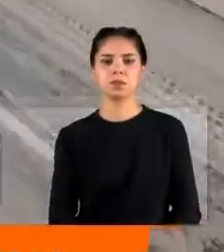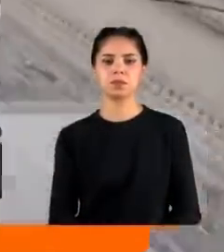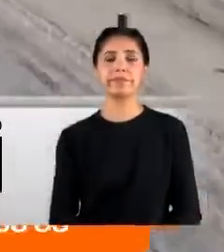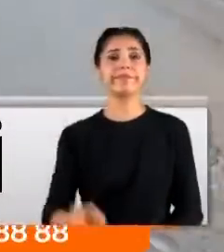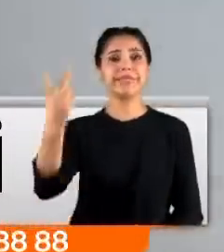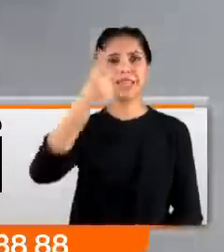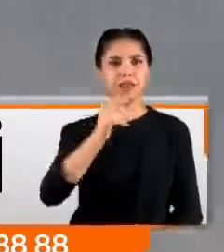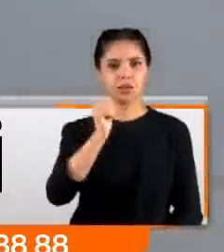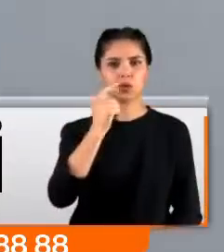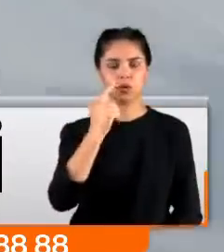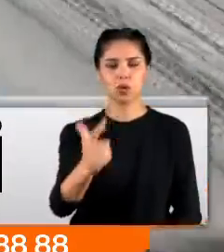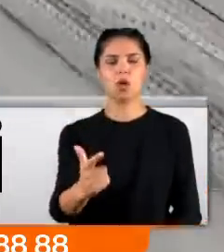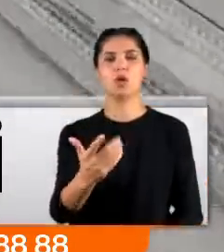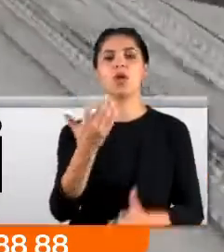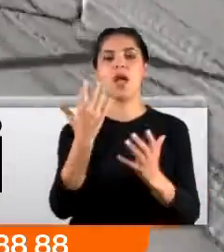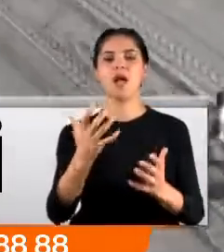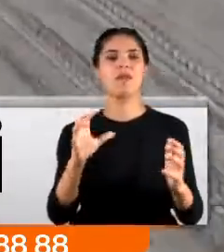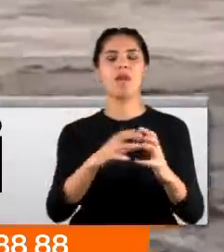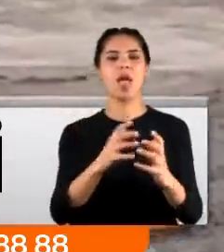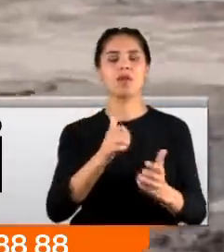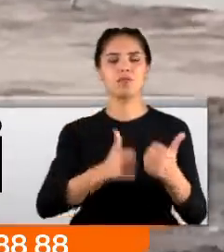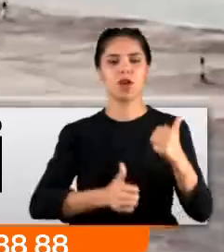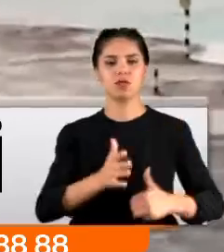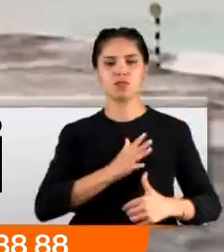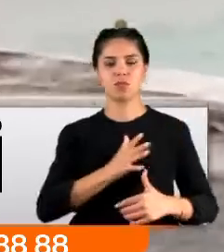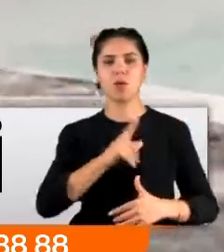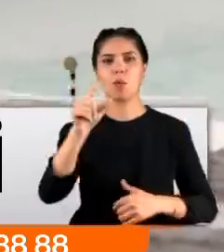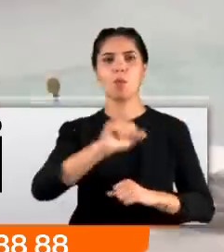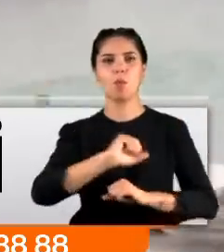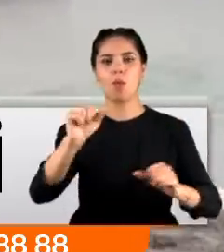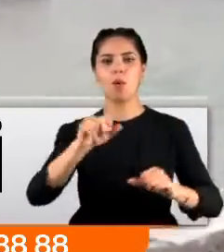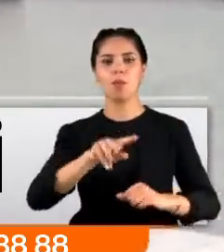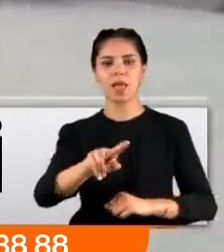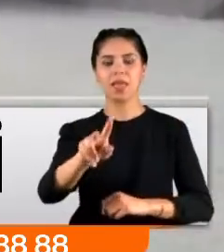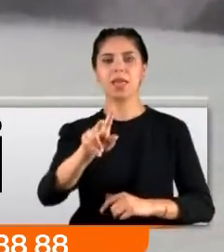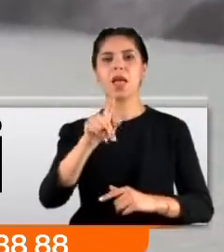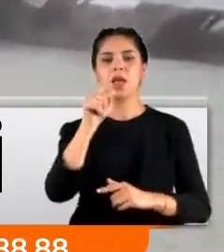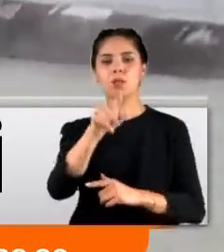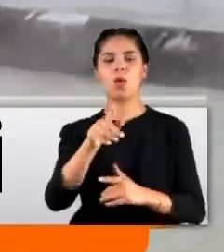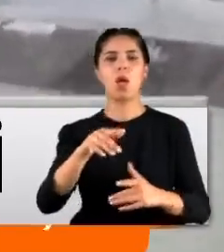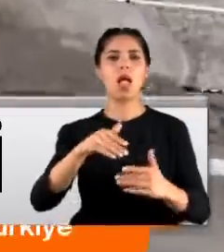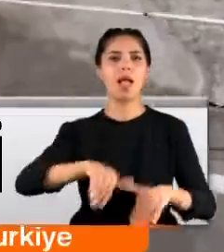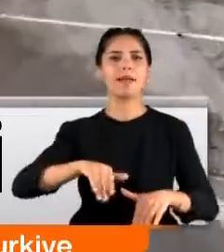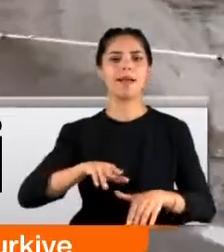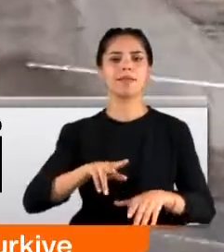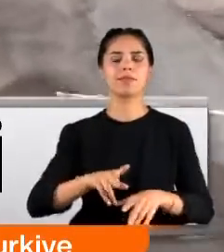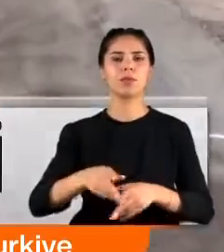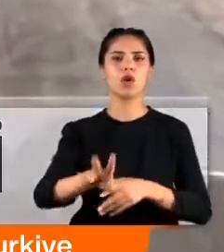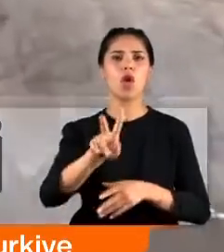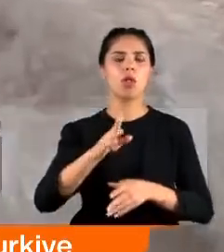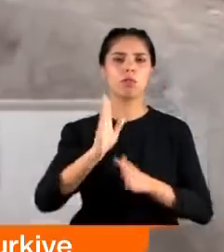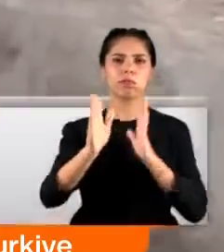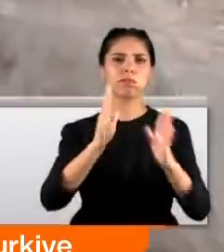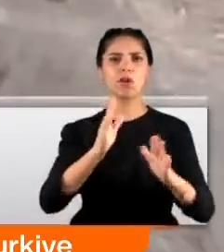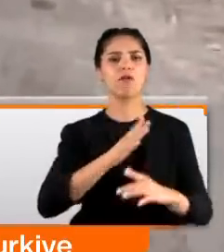İkinci günde hafif zırhlı birlikler yarıştı. Mayın tarlası zorlu manevralarla aşıldı, düzinelerce engel atlatıldı. Görevlerin tek